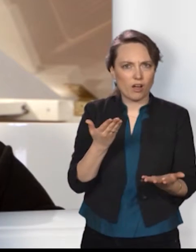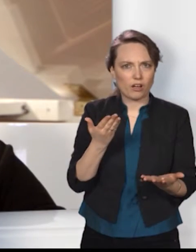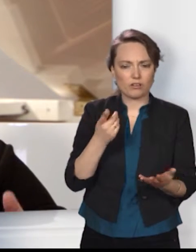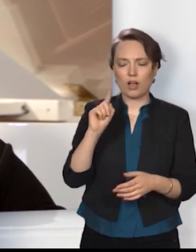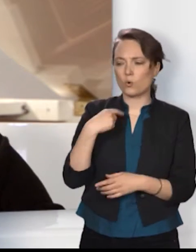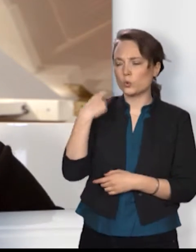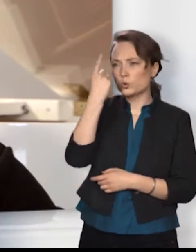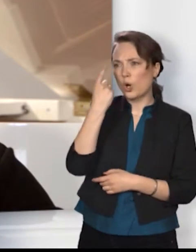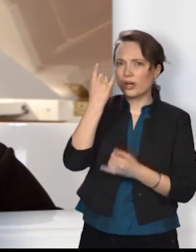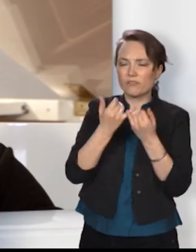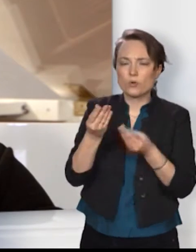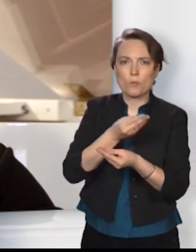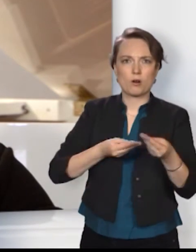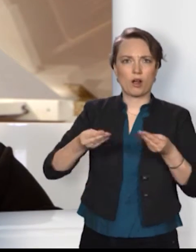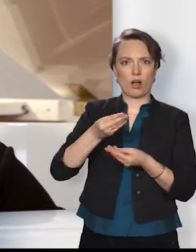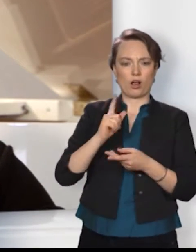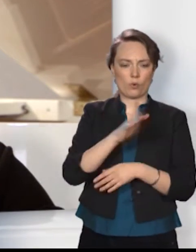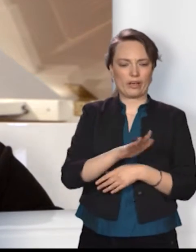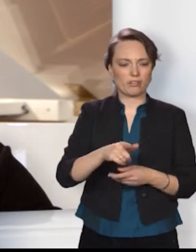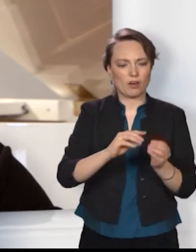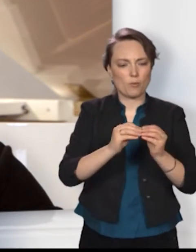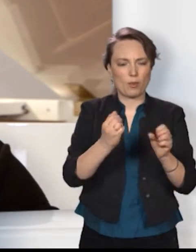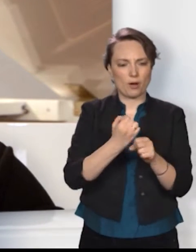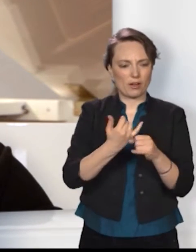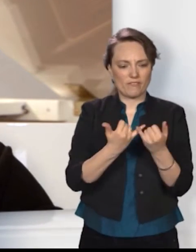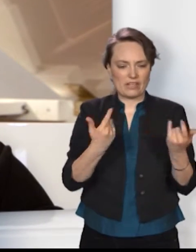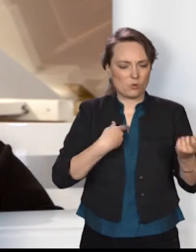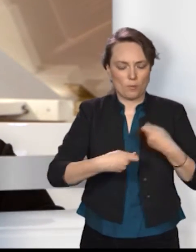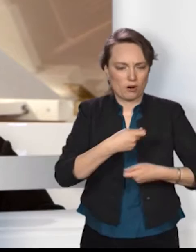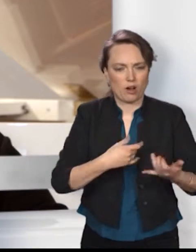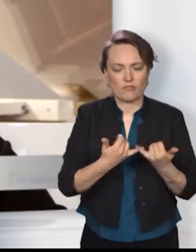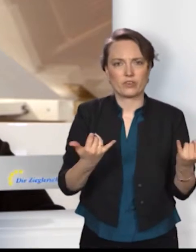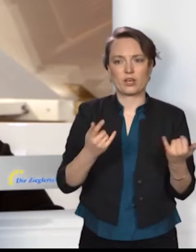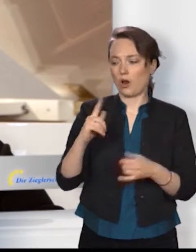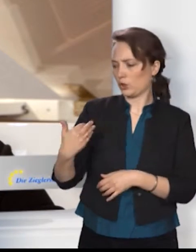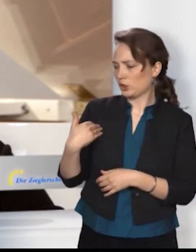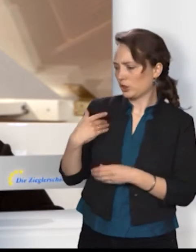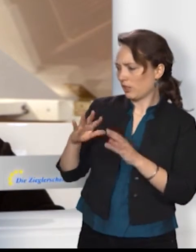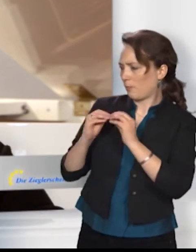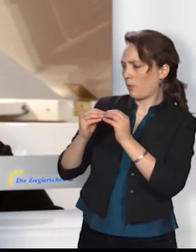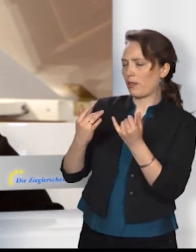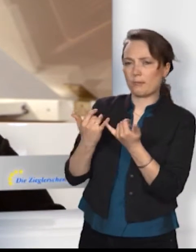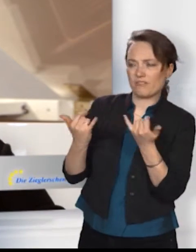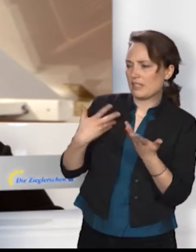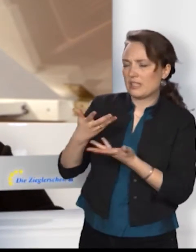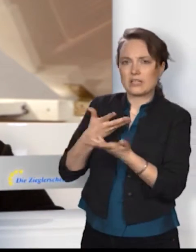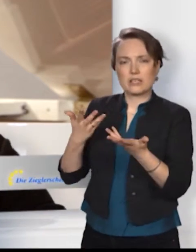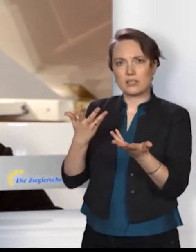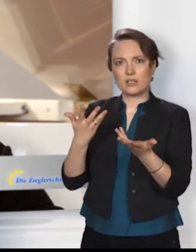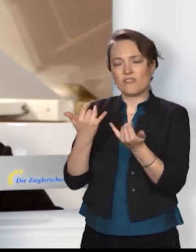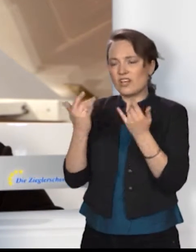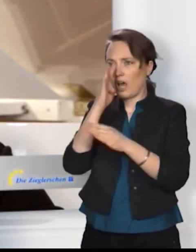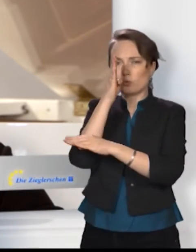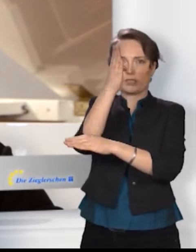Sorgen, wie gehe ich um, wenn Kinder Probleme machen, Probleme in der Partnerschaft, was kann da eine Ausrichtung sein, aber einfach auch so